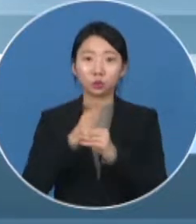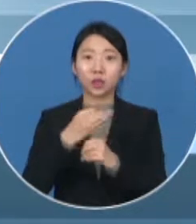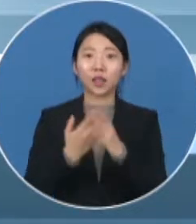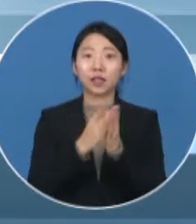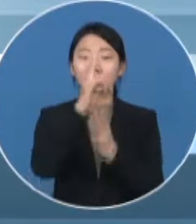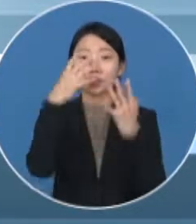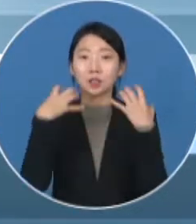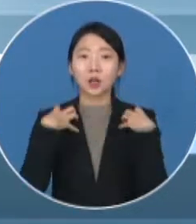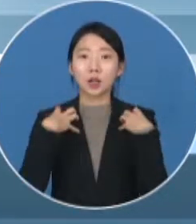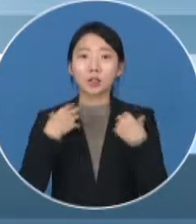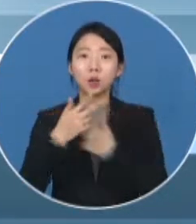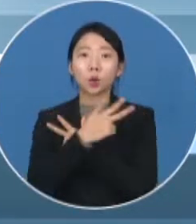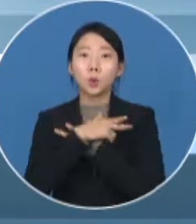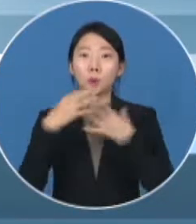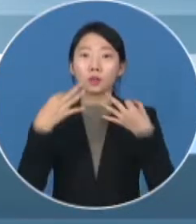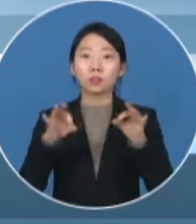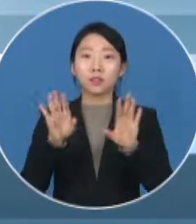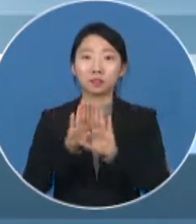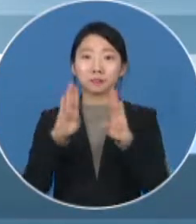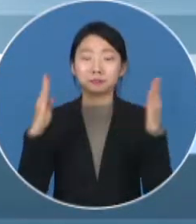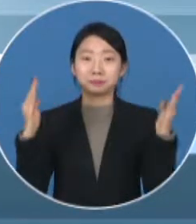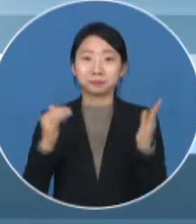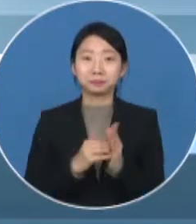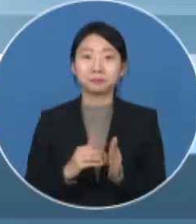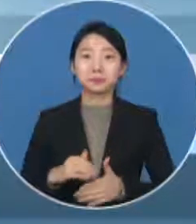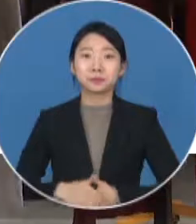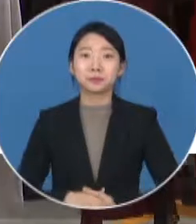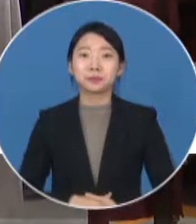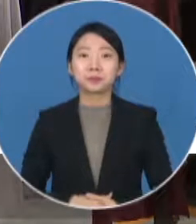교복 은행이 열렸습니다. 관련 소식 취재했습니다.